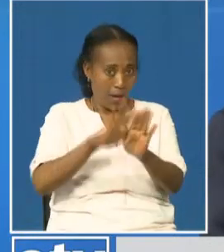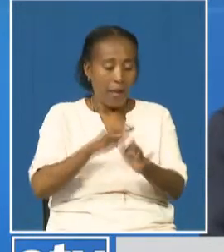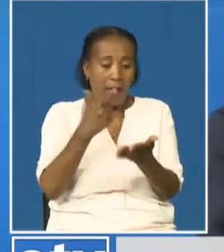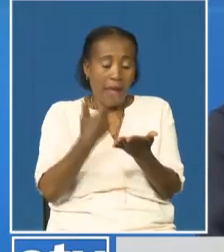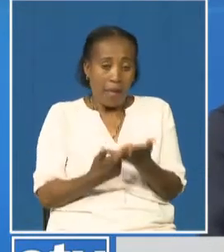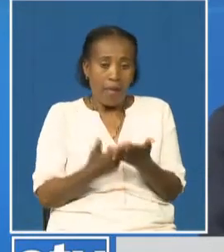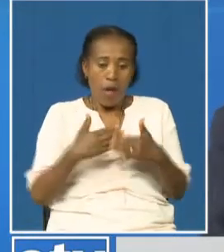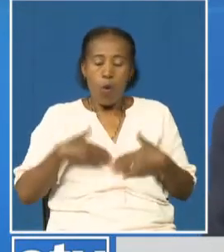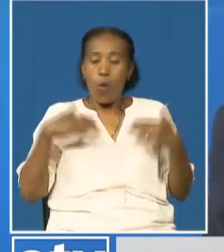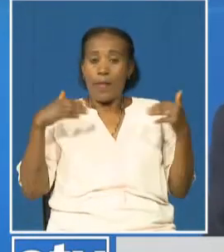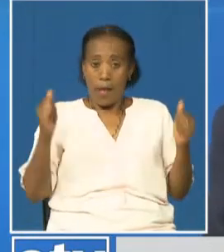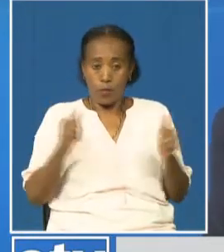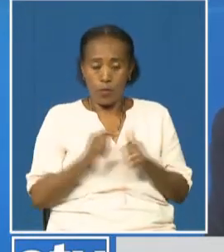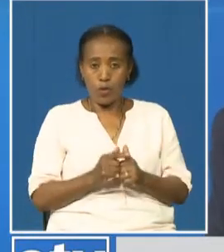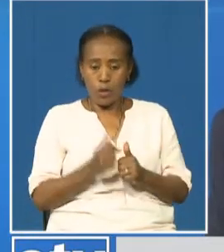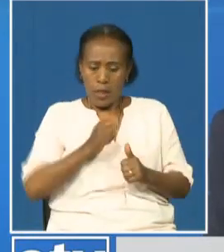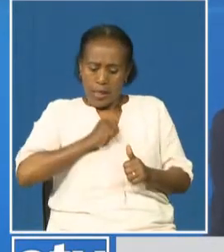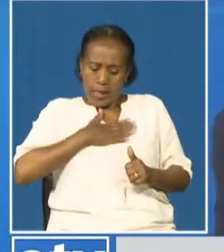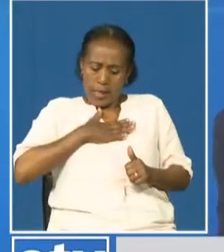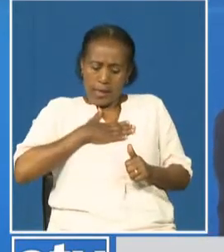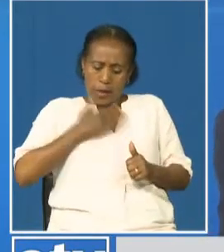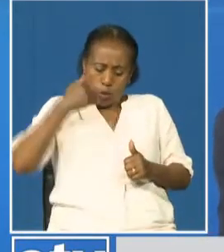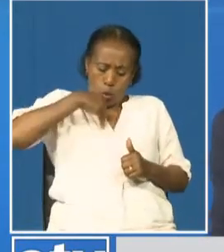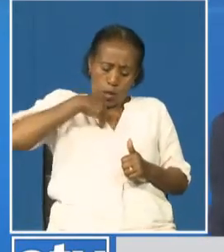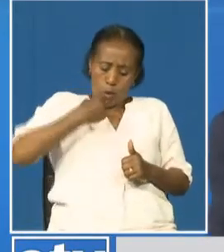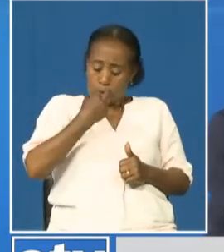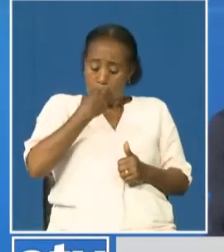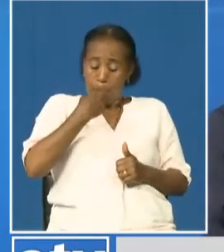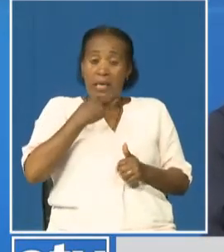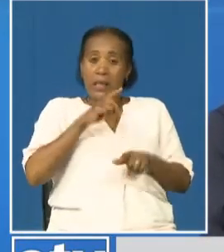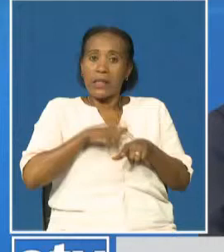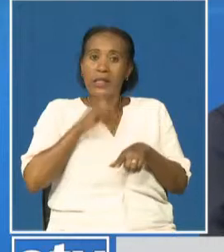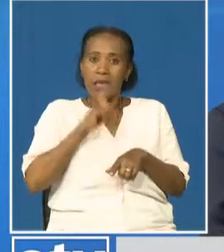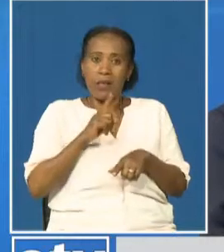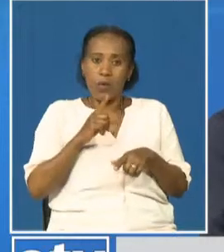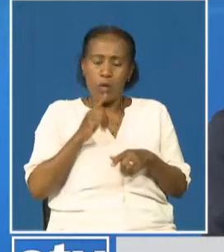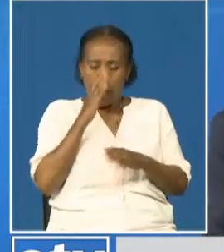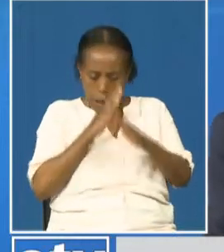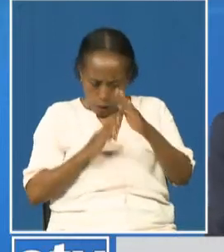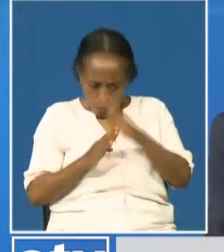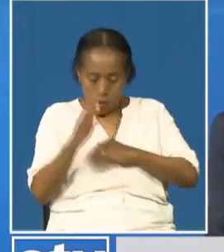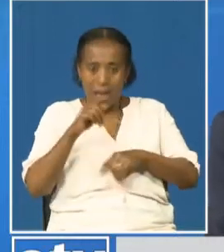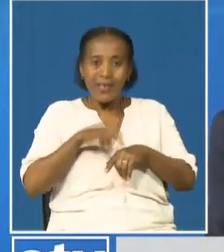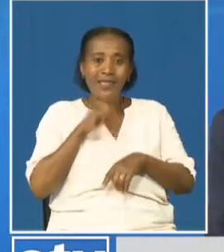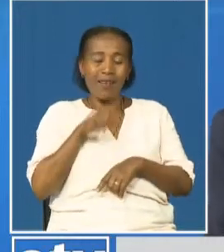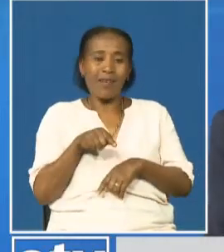ይሄ ወጣቶች ራሳቸውን ወደ ውስጥ የመመልከቻ ጊዜ፣ የጥሞና ጊዜ፣